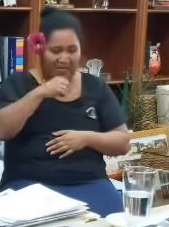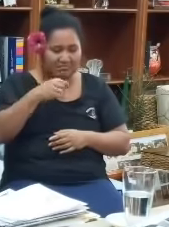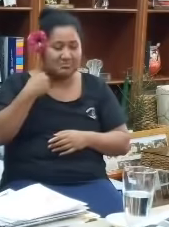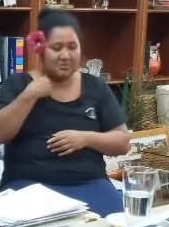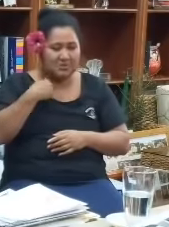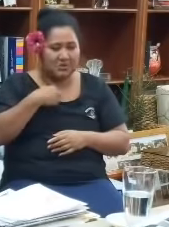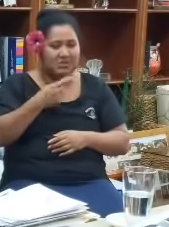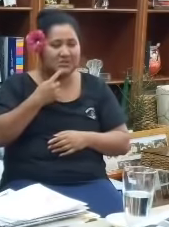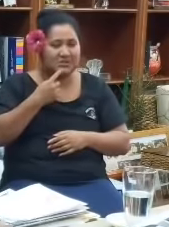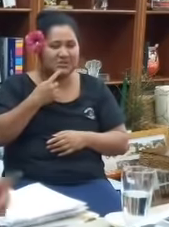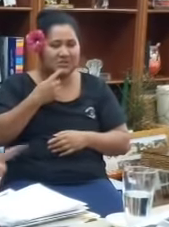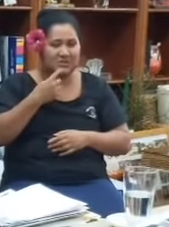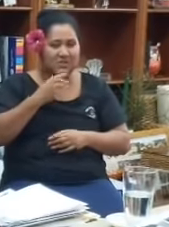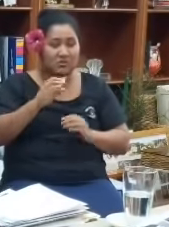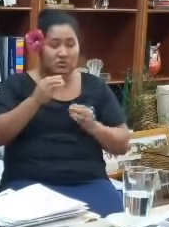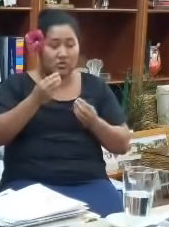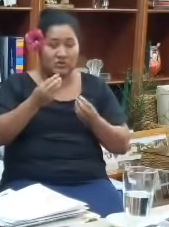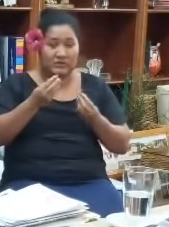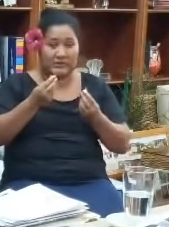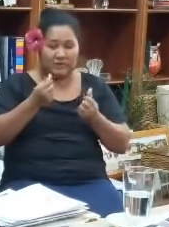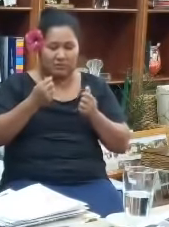la la chetia e iska kau